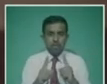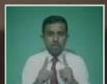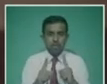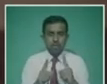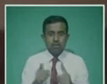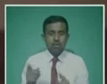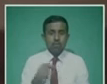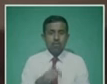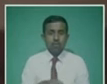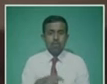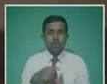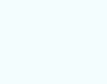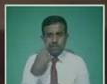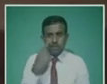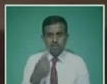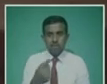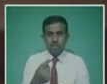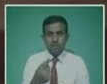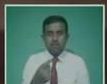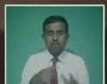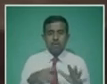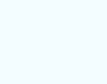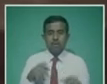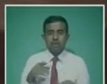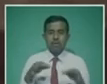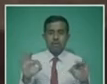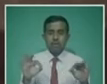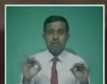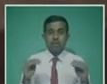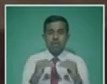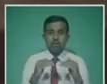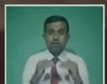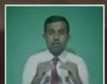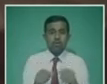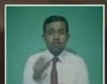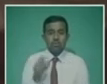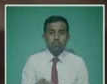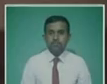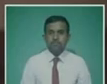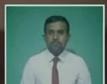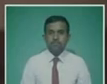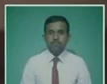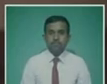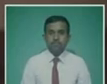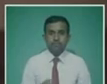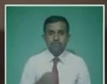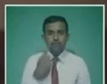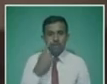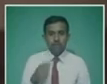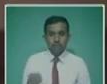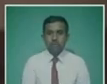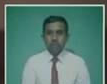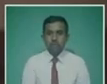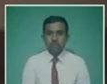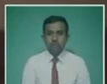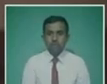මේ අවස්ථාවේ මේ රටේ මන් දකින්න විදියට සත්තුන්ට තියෙන නිදහස යුක්තිය සාධාරණවත් මිනිස්සුන්ට නෑ ගරු කතා නෑගතුමා. අපි දකිනවා මේ දවස්වල ගරු